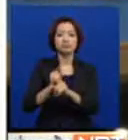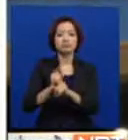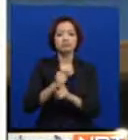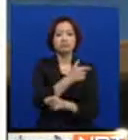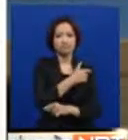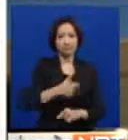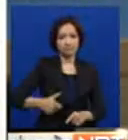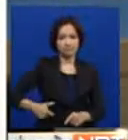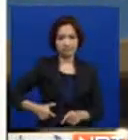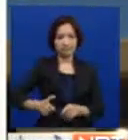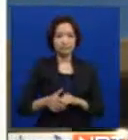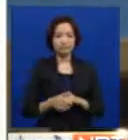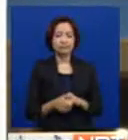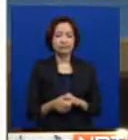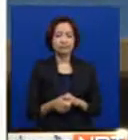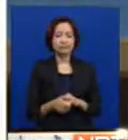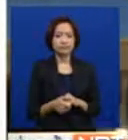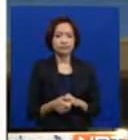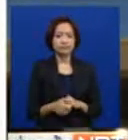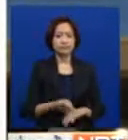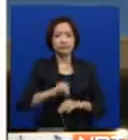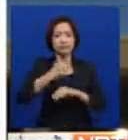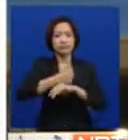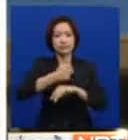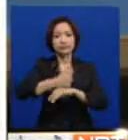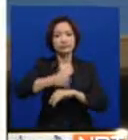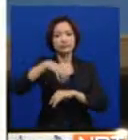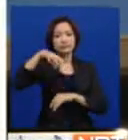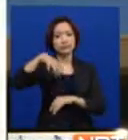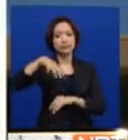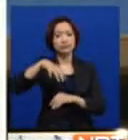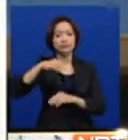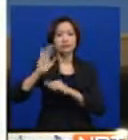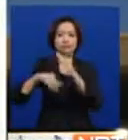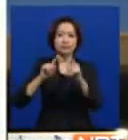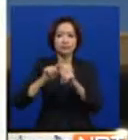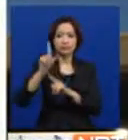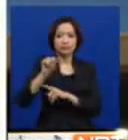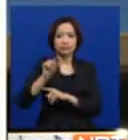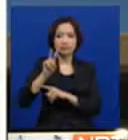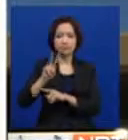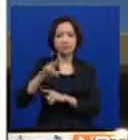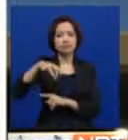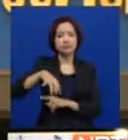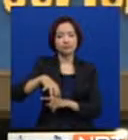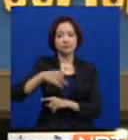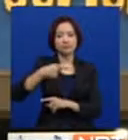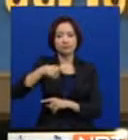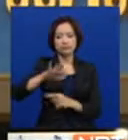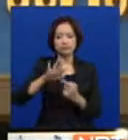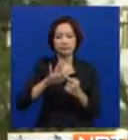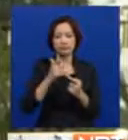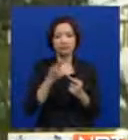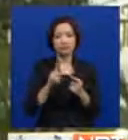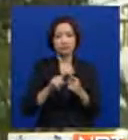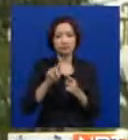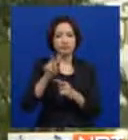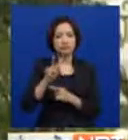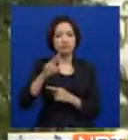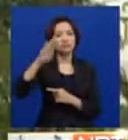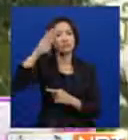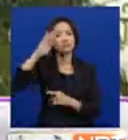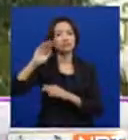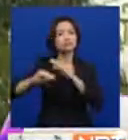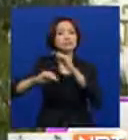พันเอกธวัชชัยดานุชผู้บังคับหน่วยพัฒนาการเคลื่อนที่ 22สำนักงานพัฒนาภาค 2หน่วยผู้บัญชาการทหารพัฒนา